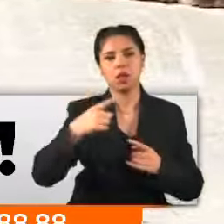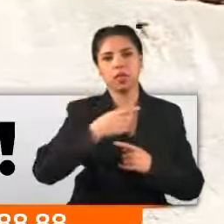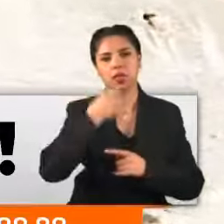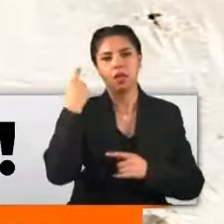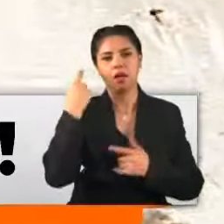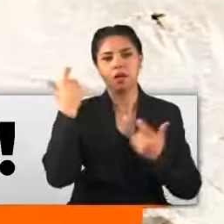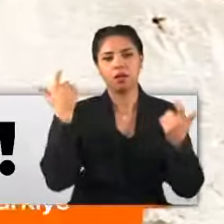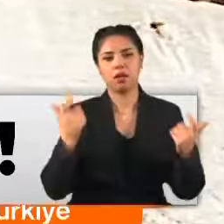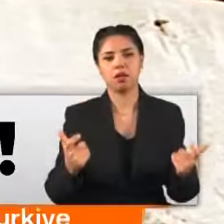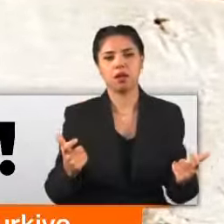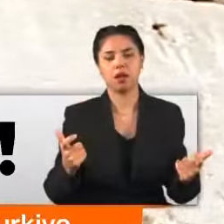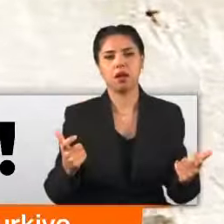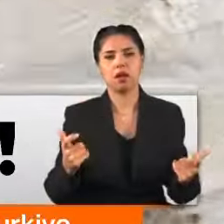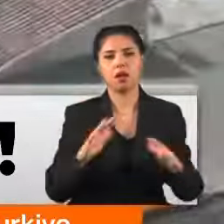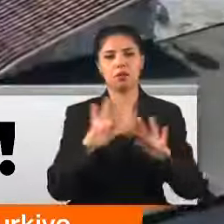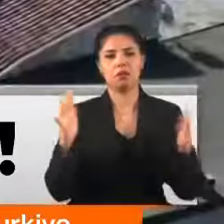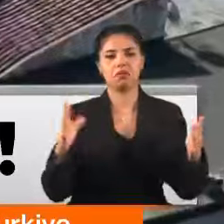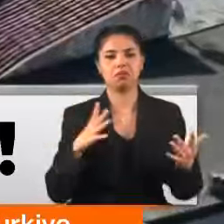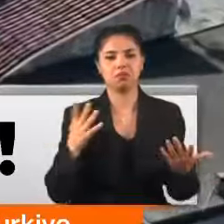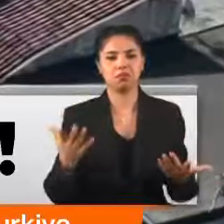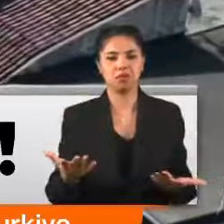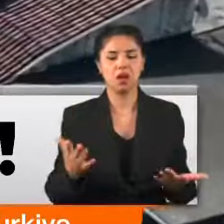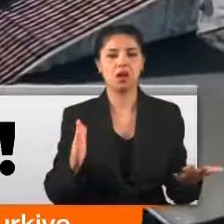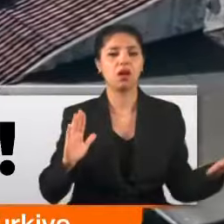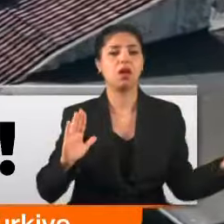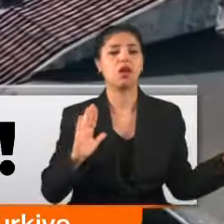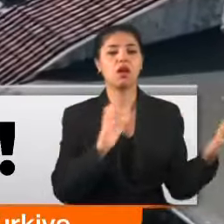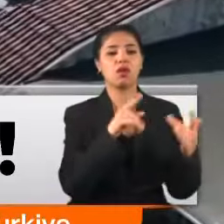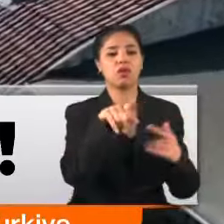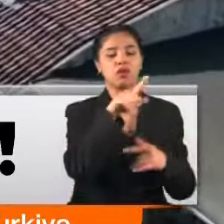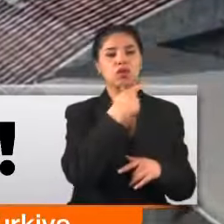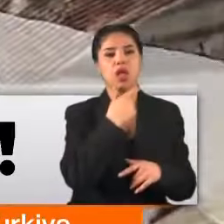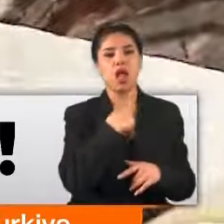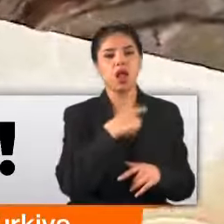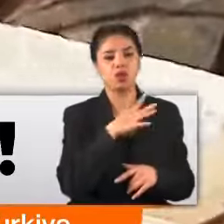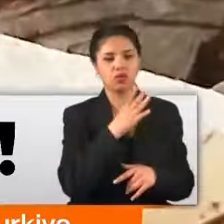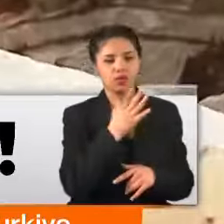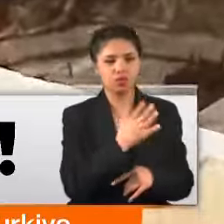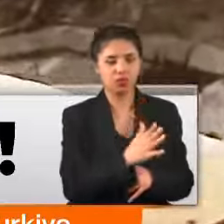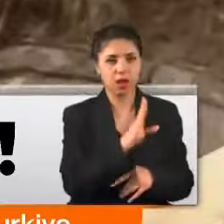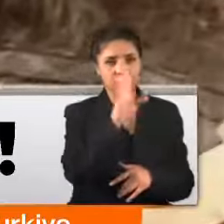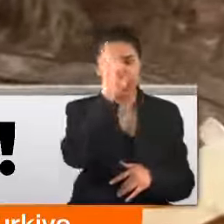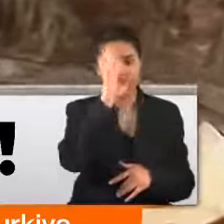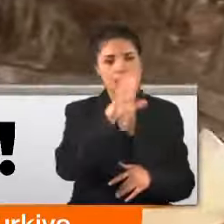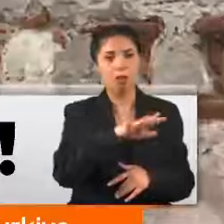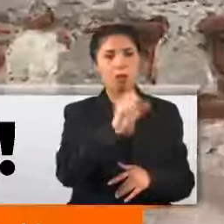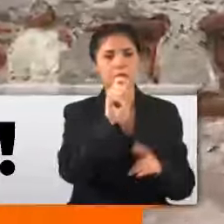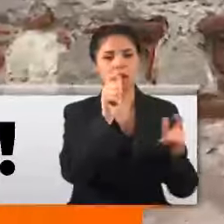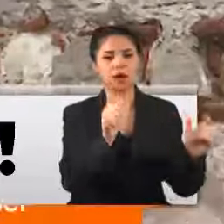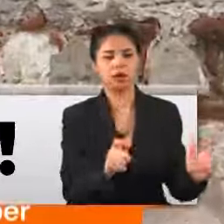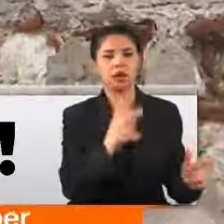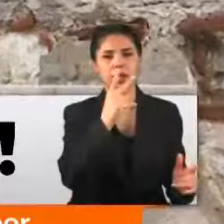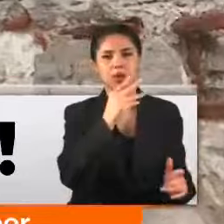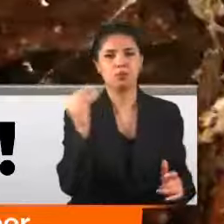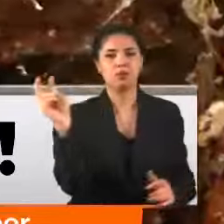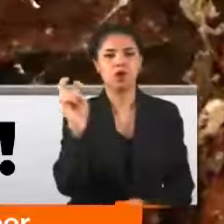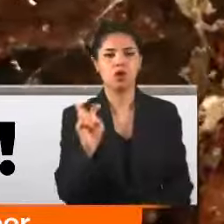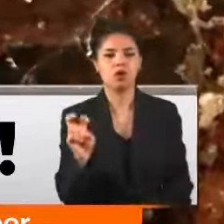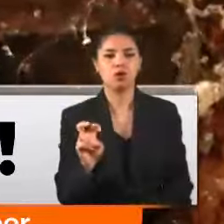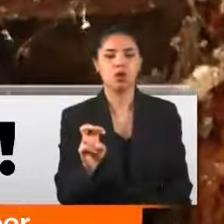dokuyu an be an görüyoruz. Hemen karşı tarafımızda Haliç var ve İstanbul'un tam da merkezi. 2 milyon dolara